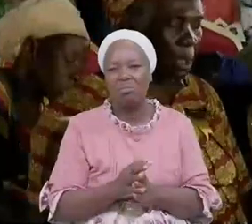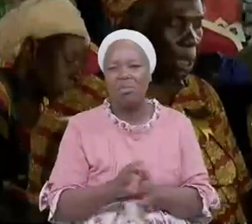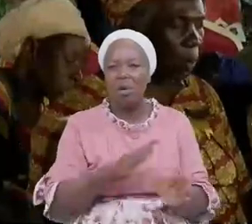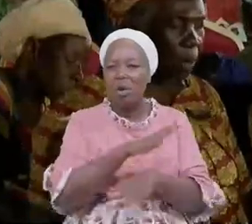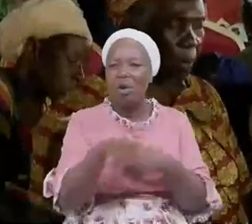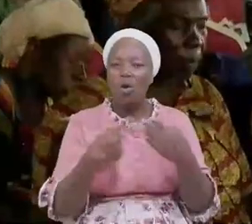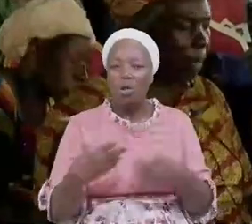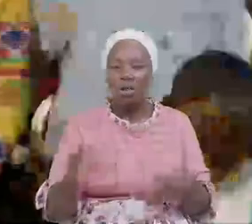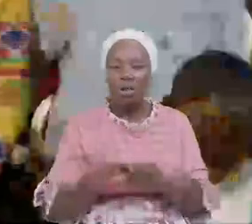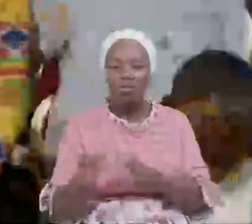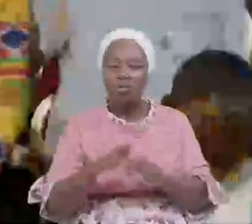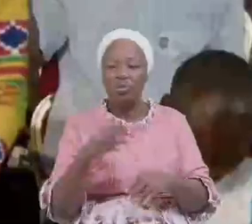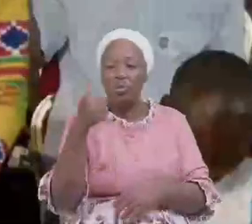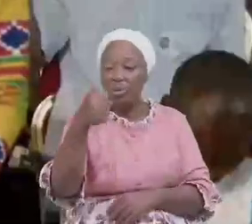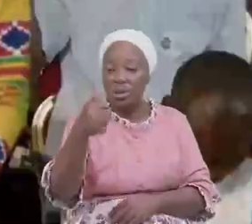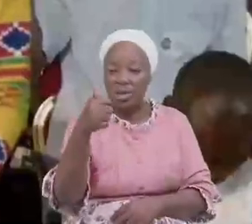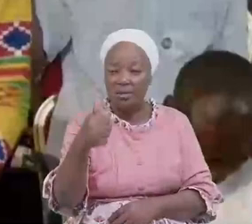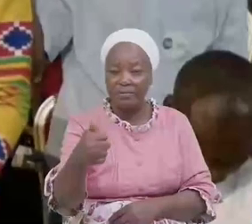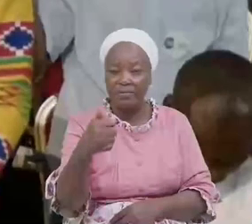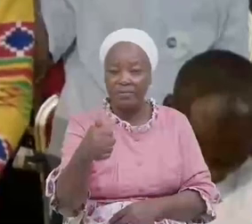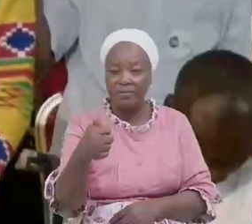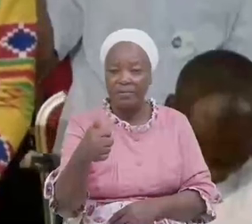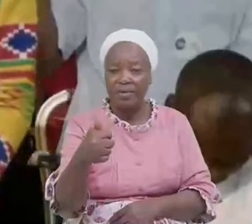Tout ce que tu fais de toi-même.